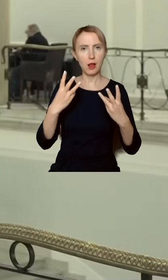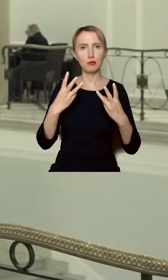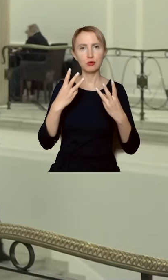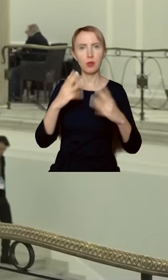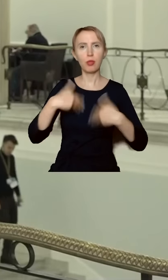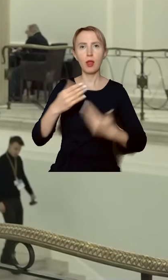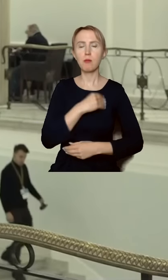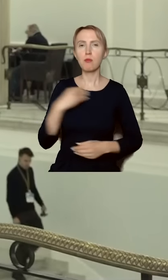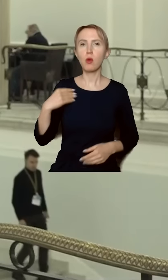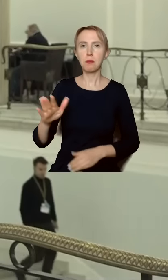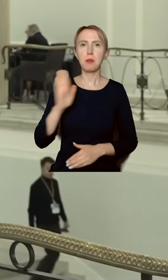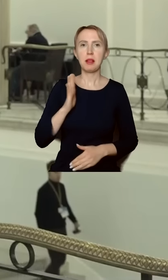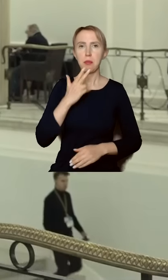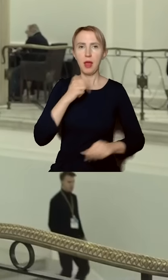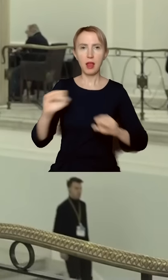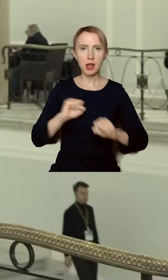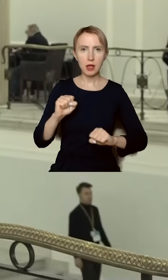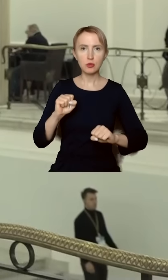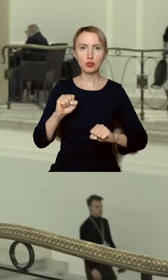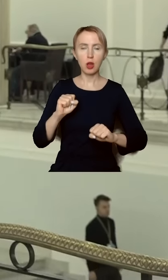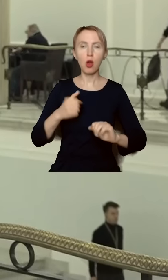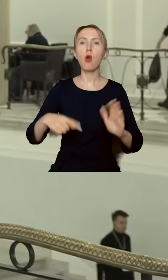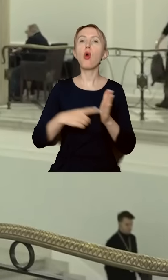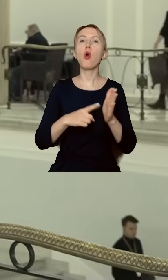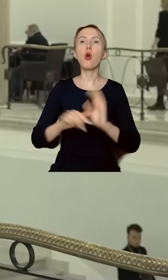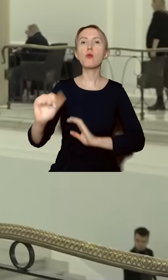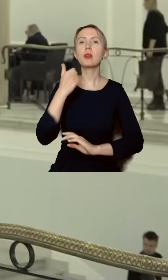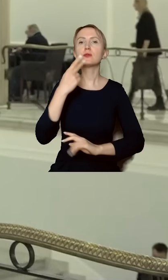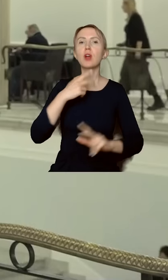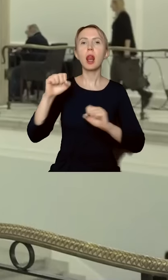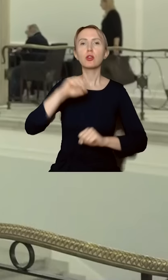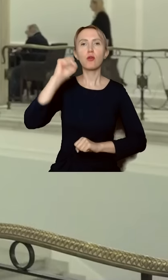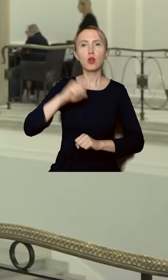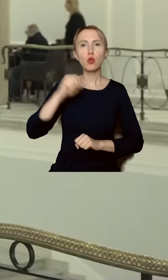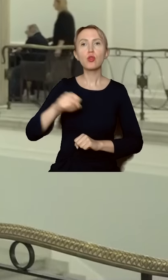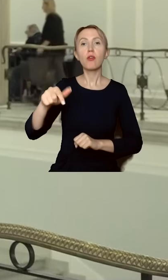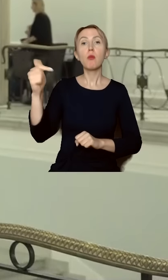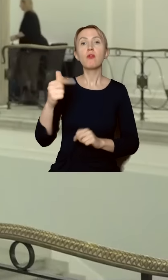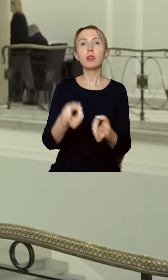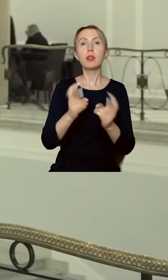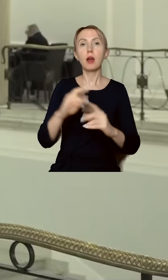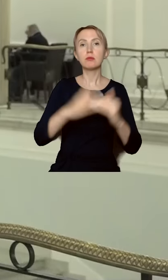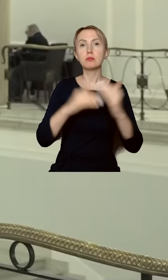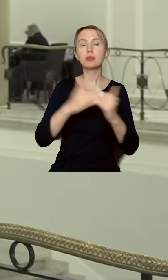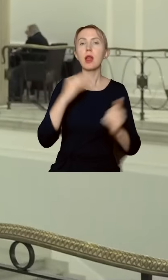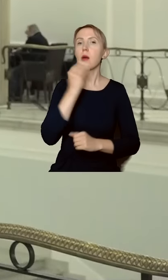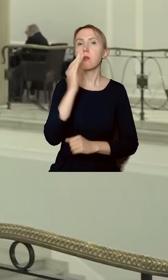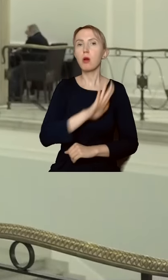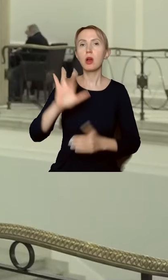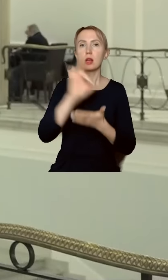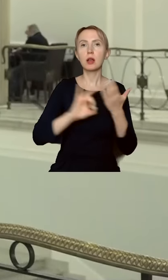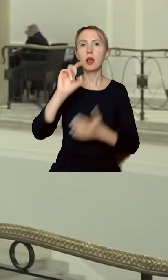Polsce bezpieczeństwo energetyczne. Chodzi o pierwszą elektrownię jądrową, która miała powstać na Pomorzu w gminie